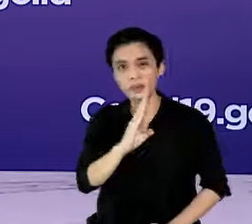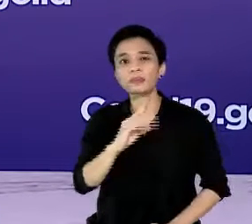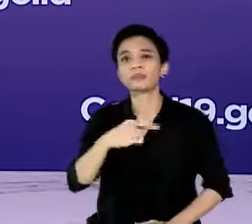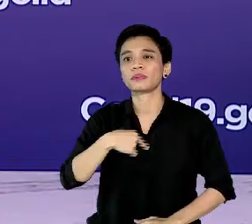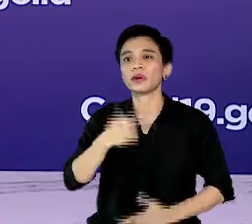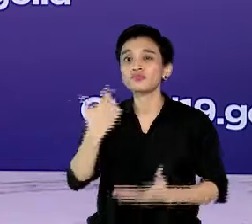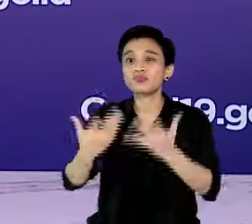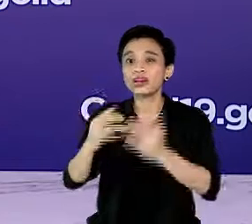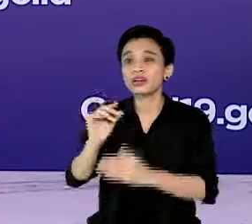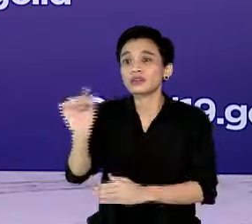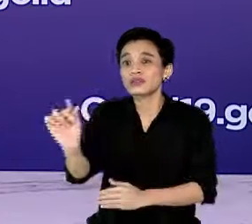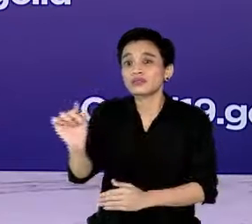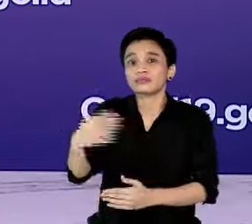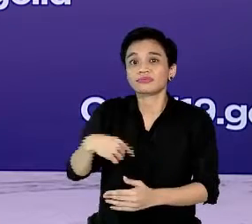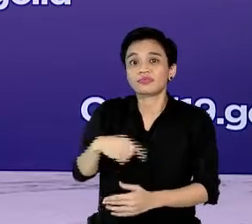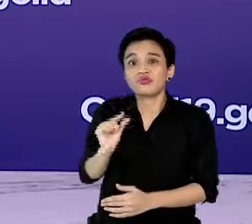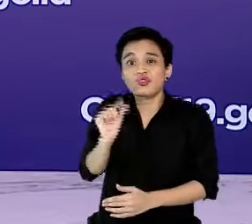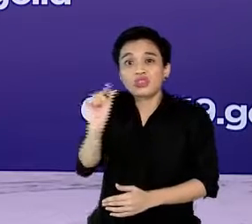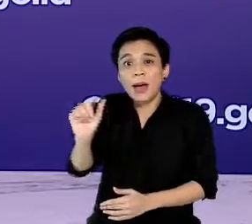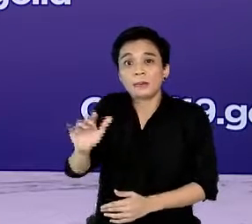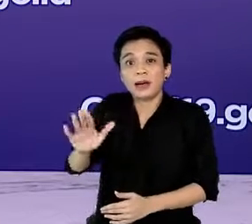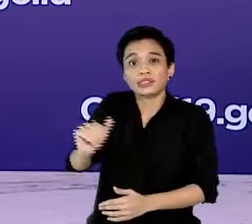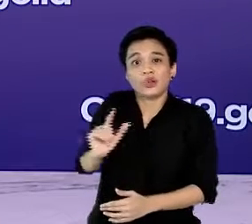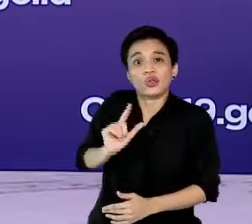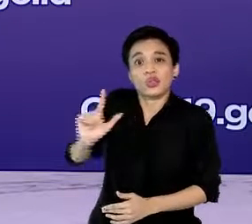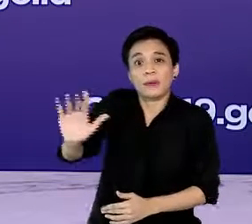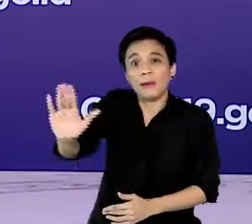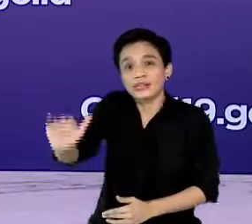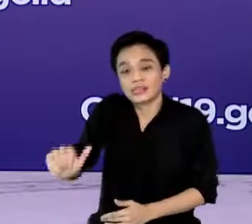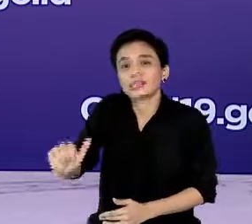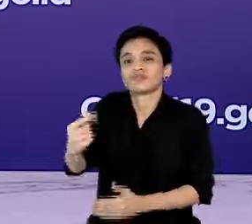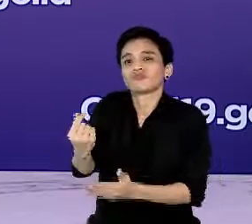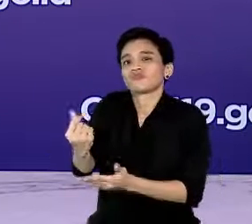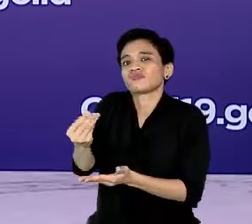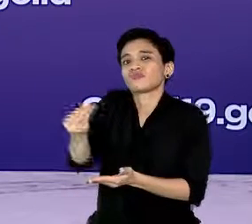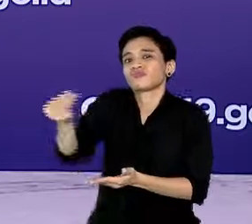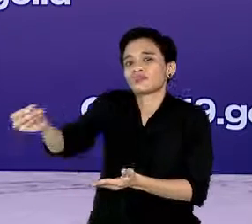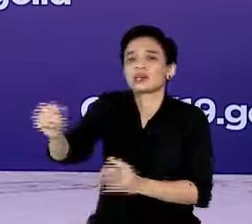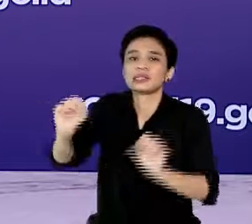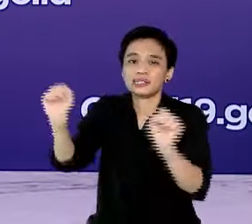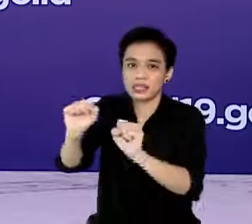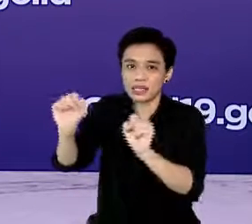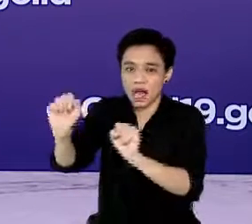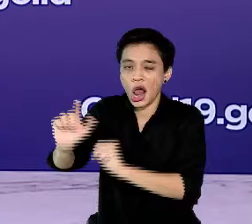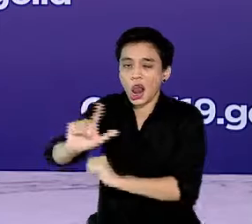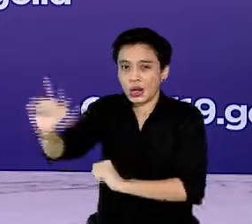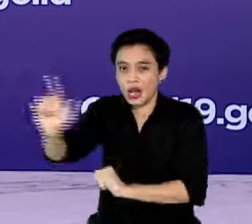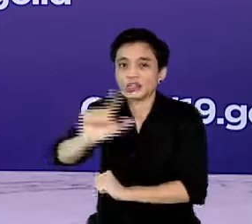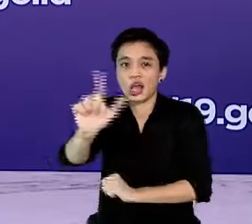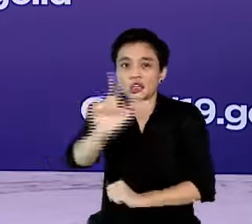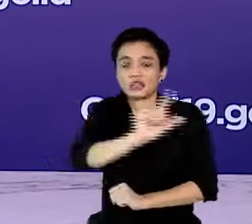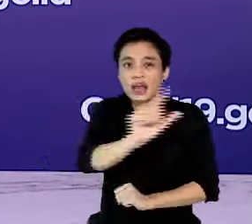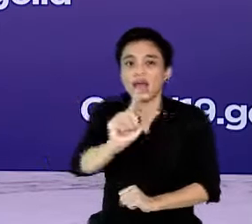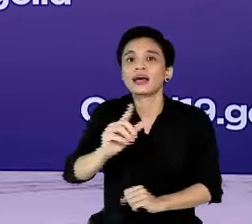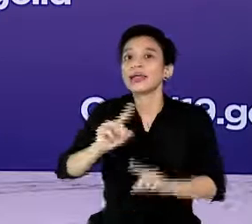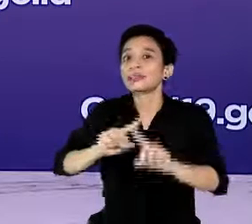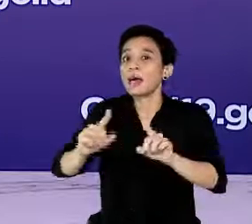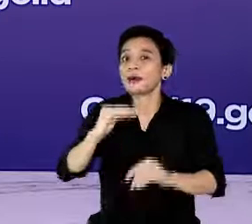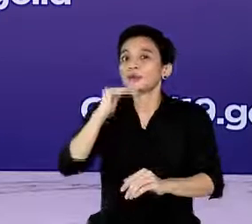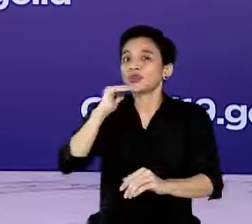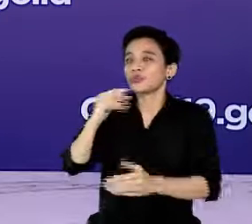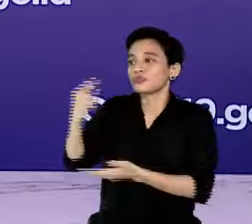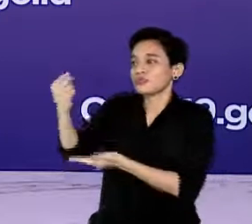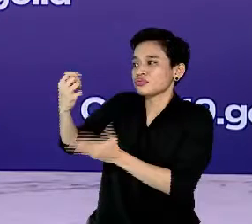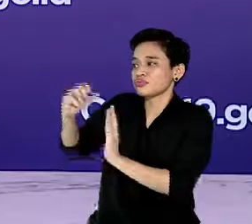melunasi tunggakan kepada hotel-hotel yang menyediakan layanan isolasi Mandiri sesegera Mungkin setelah alokasi dana